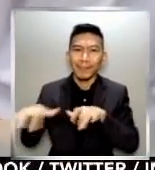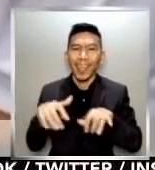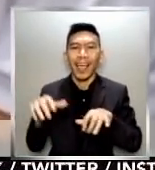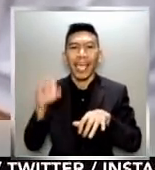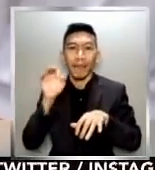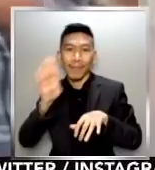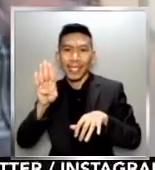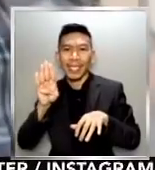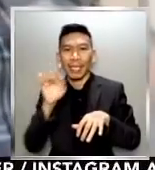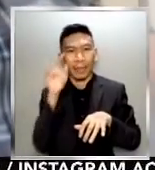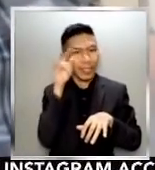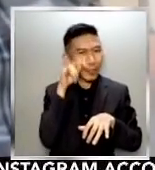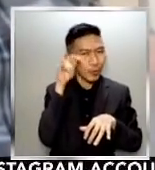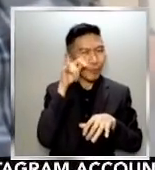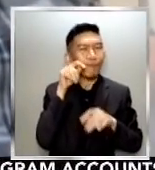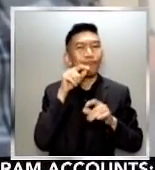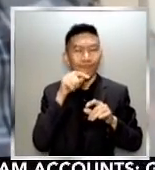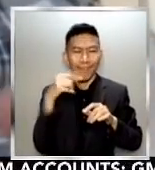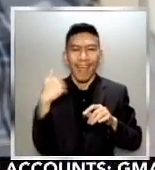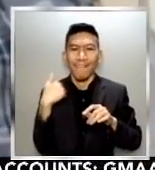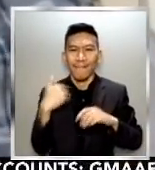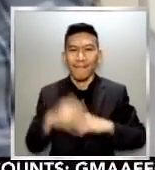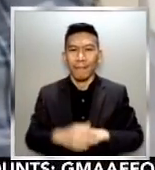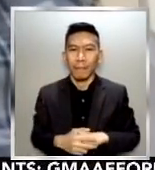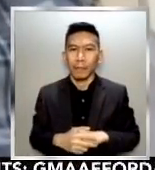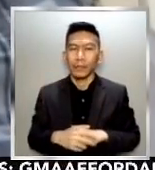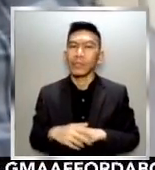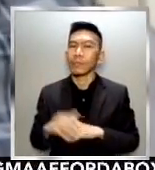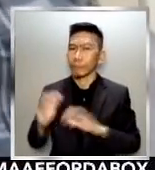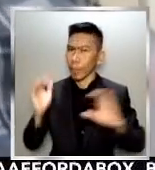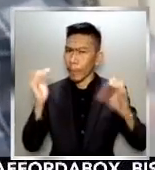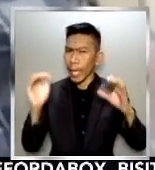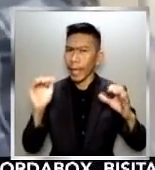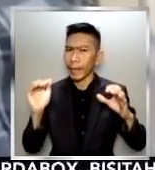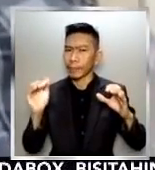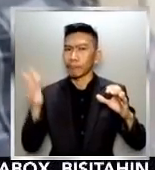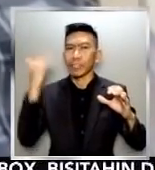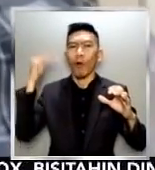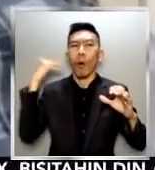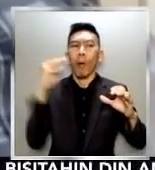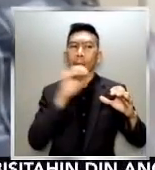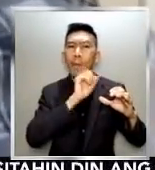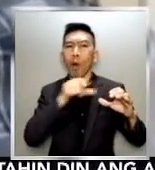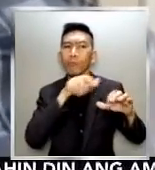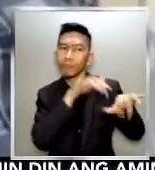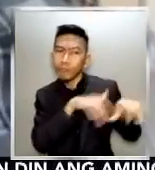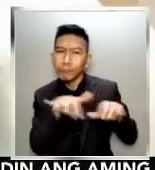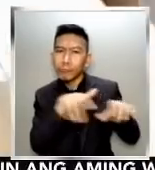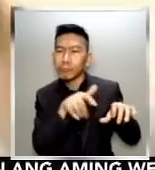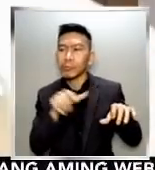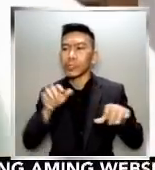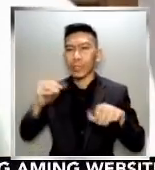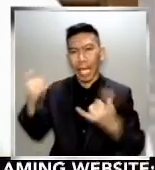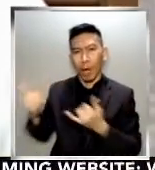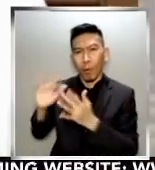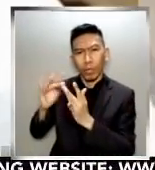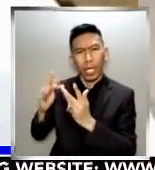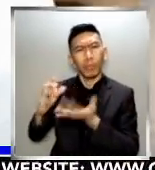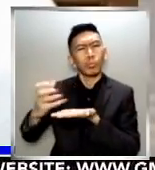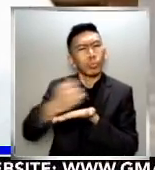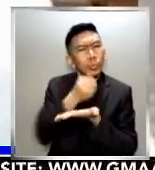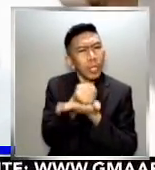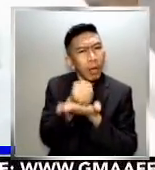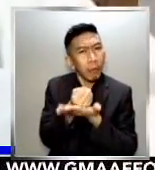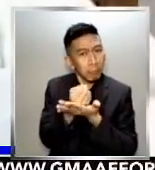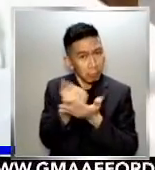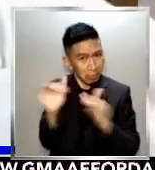of income, pareho ba yung kinikita mo nung nag-field ka tsaka ngayong online? Pareho ba? Ibang-iba. Mas